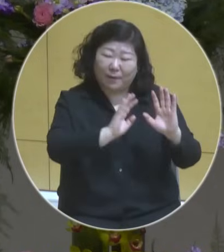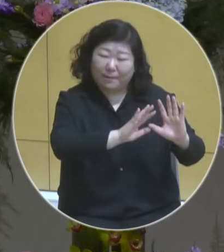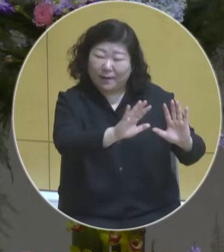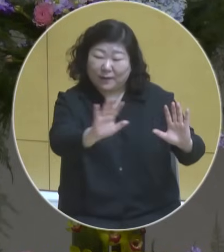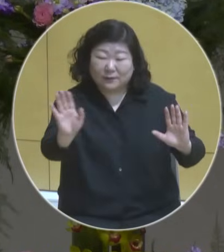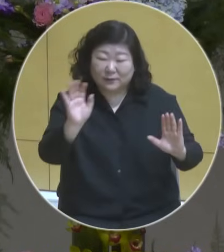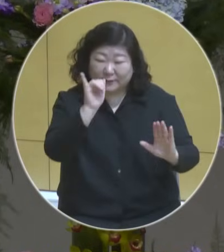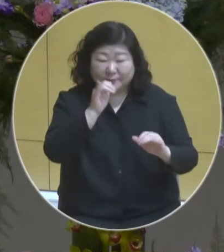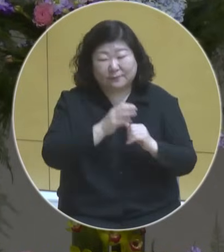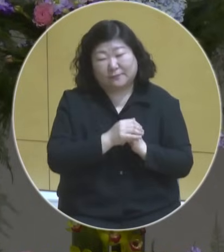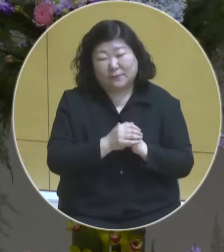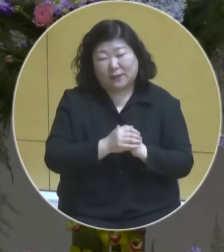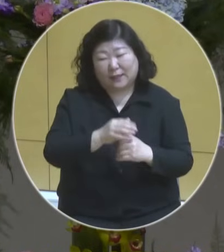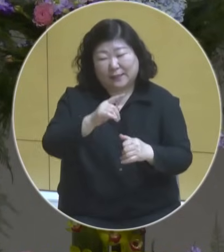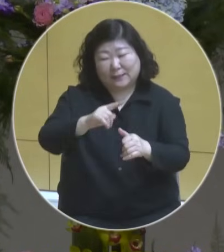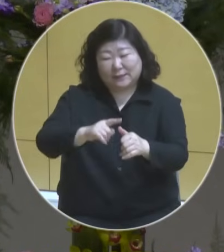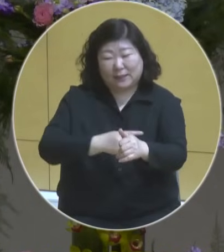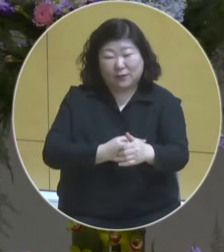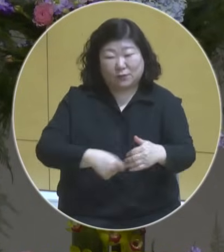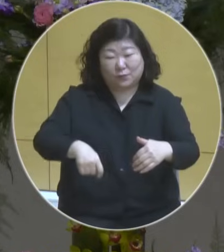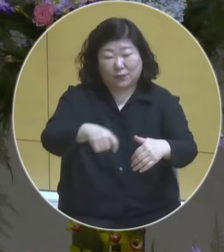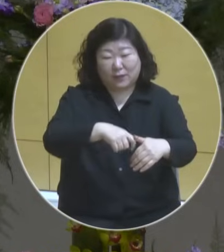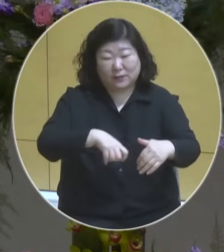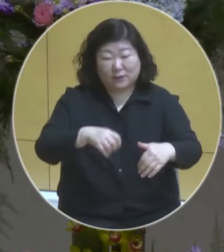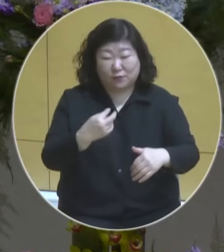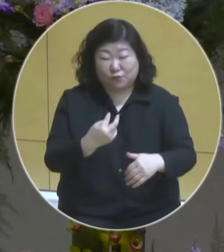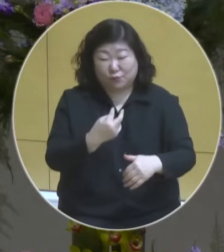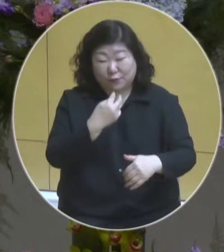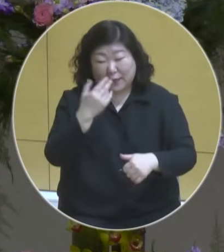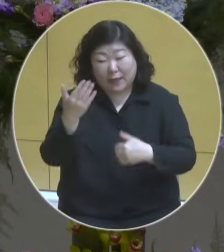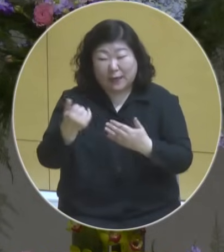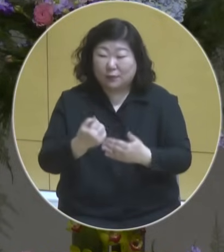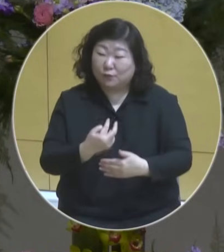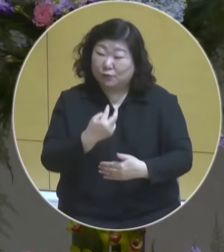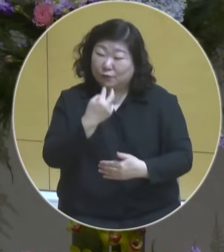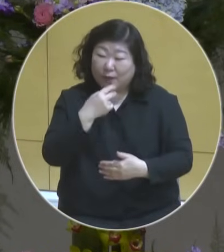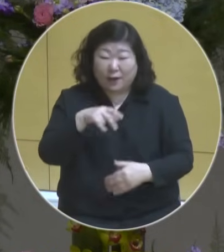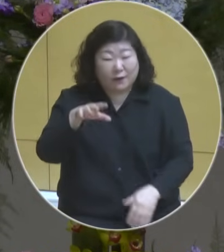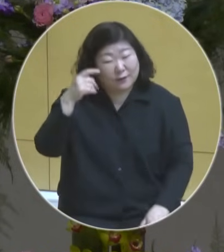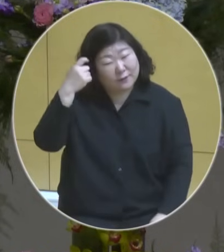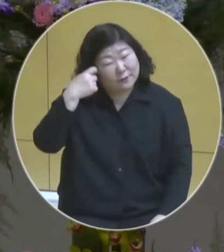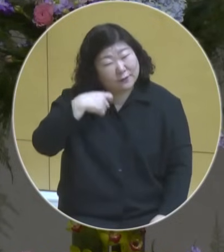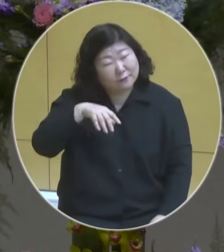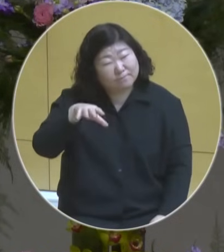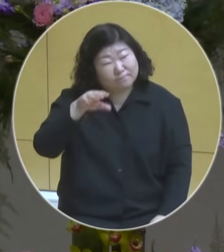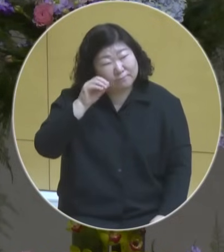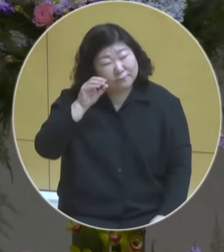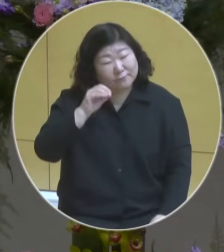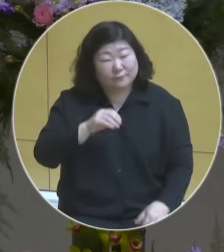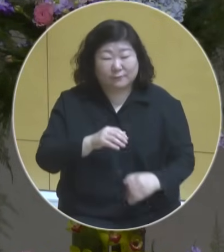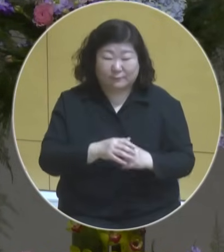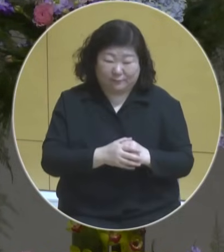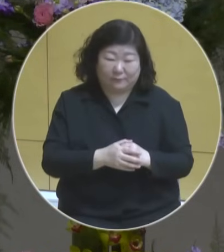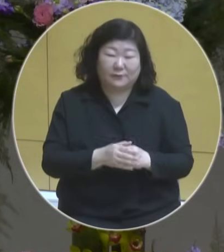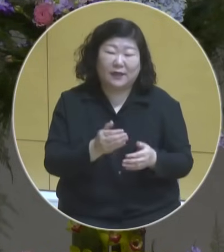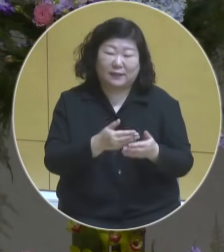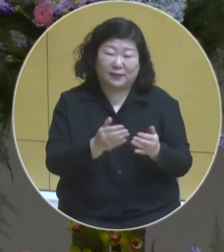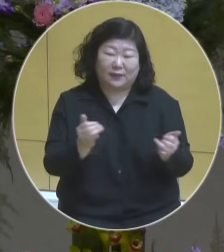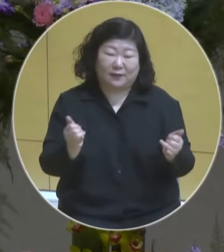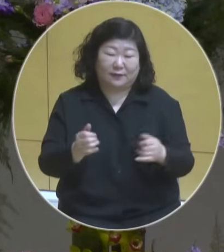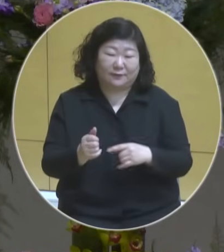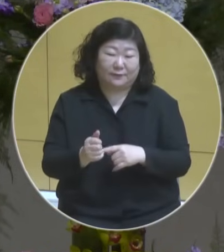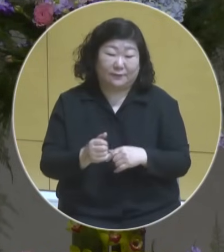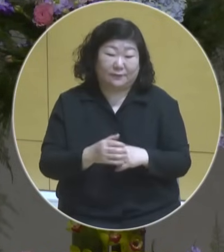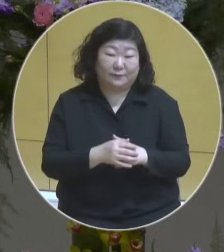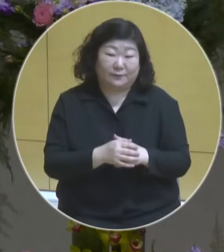자연 자연속에 숨쉬는 그 하나님의 귀한 숨결을 느끼고 표현하는 그런 귀한 작가님입니다 여러분께서